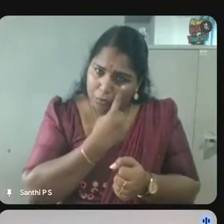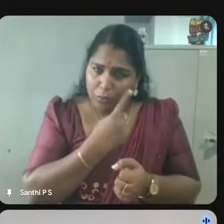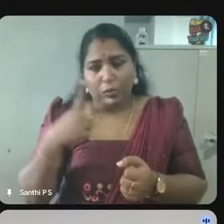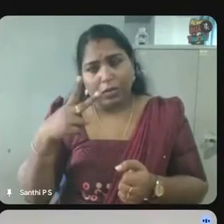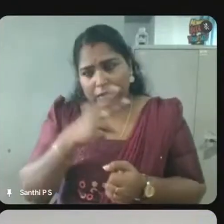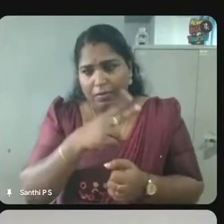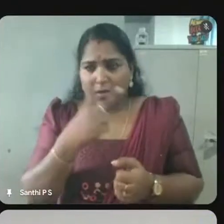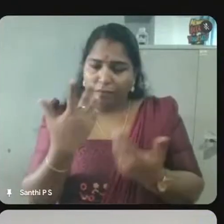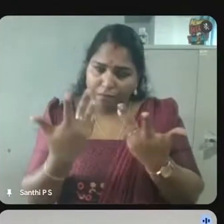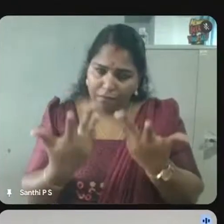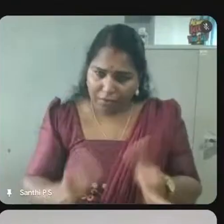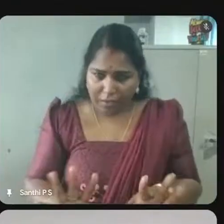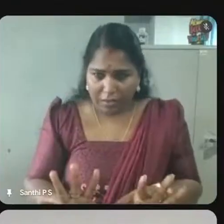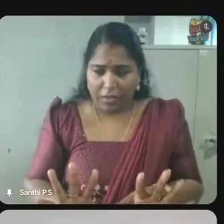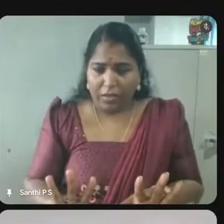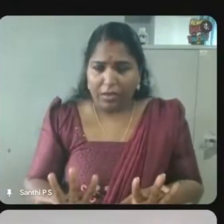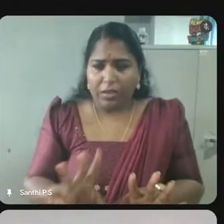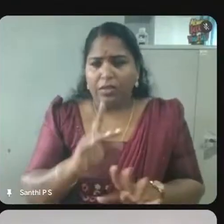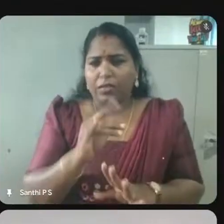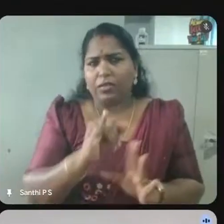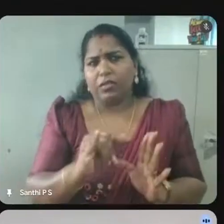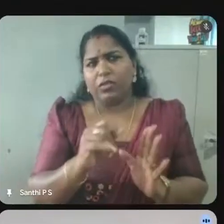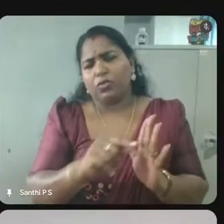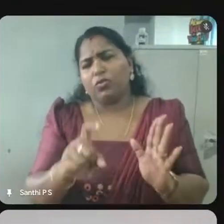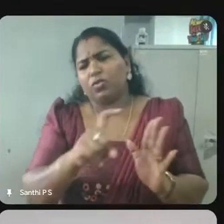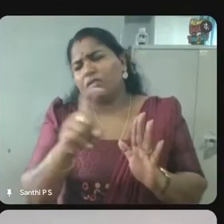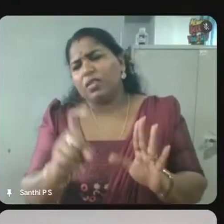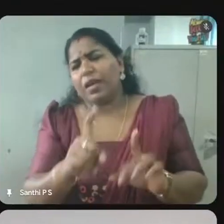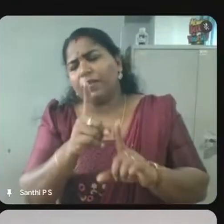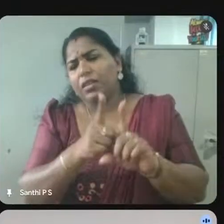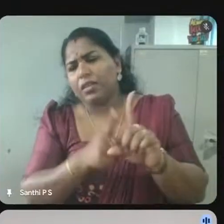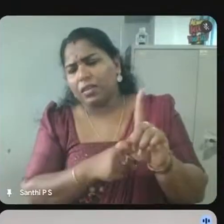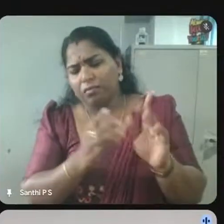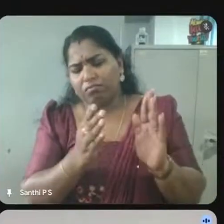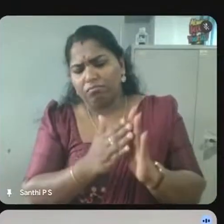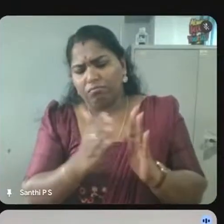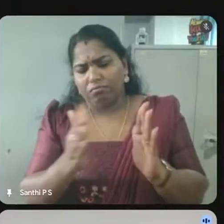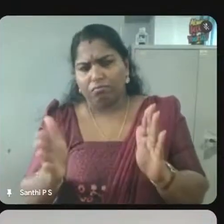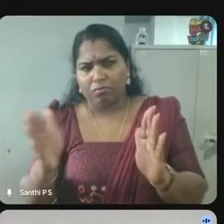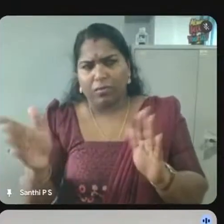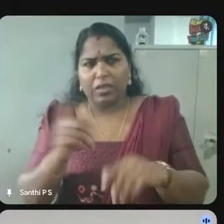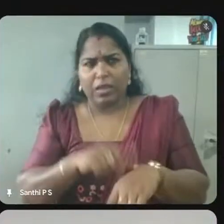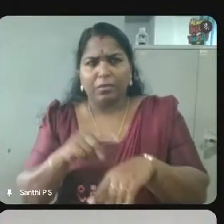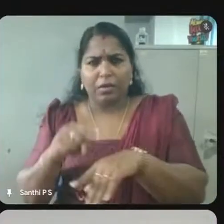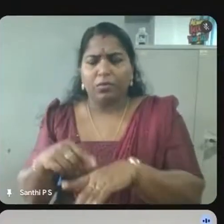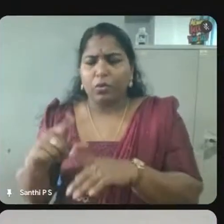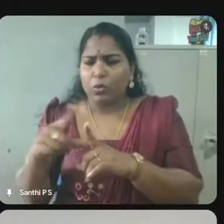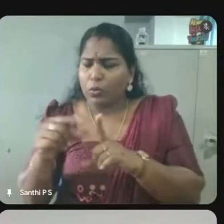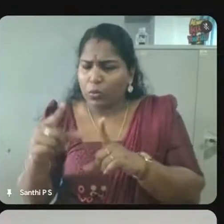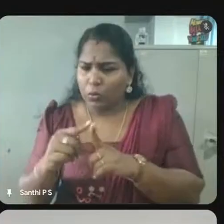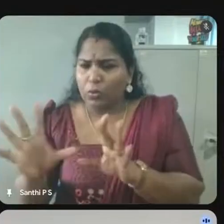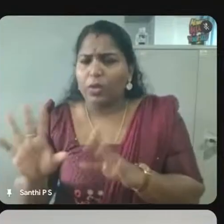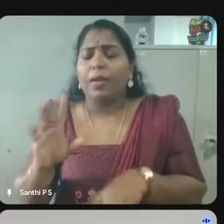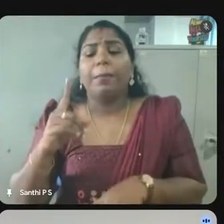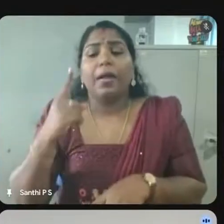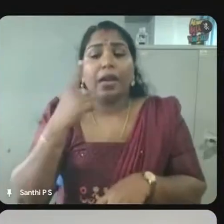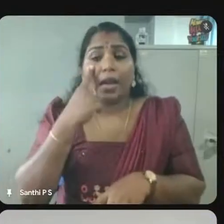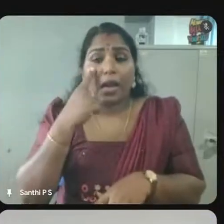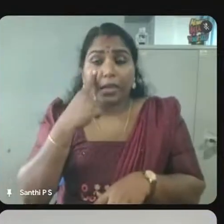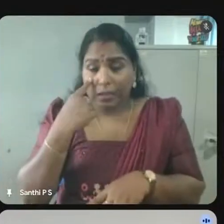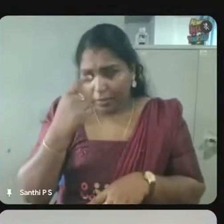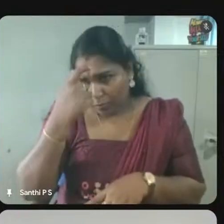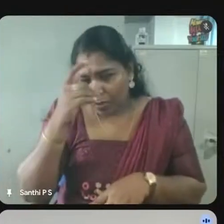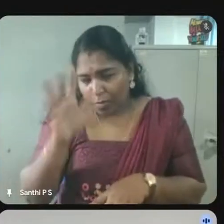അത് 6-7 വർഷത്തെ ഇടവേളയിലാണ് 2 ചെയ്തത്. ഈ ആദ്യം ചെയ്ത അതായത് റൈറ്റ് ഐ, അതിനാണ് ഈ